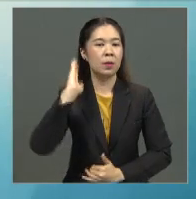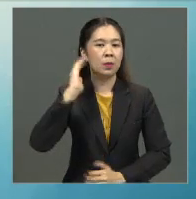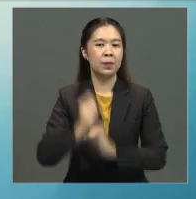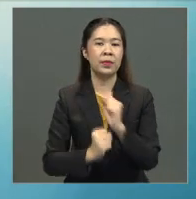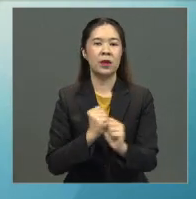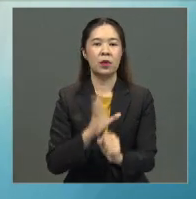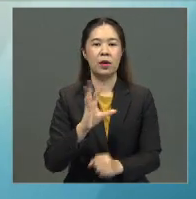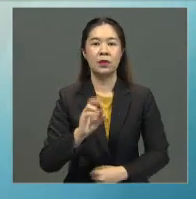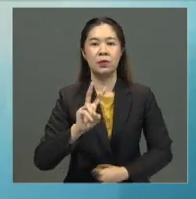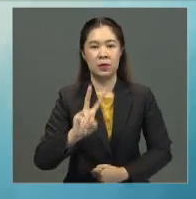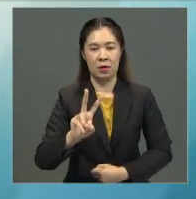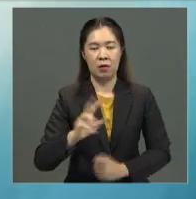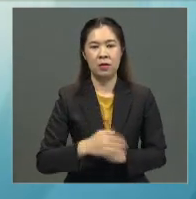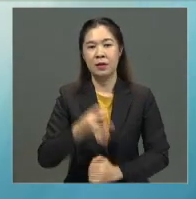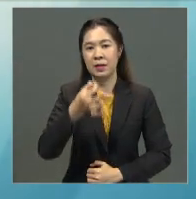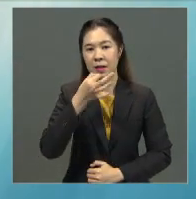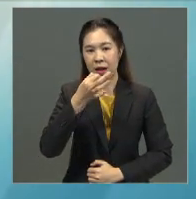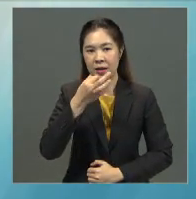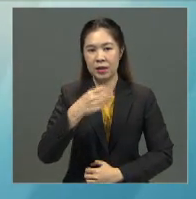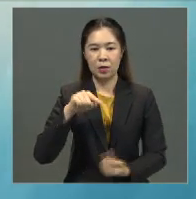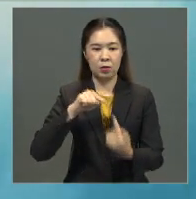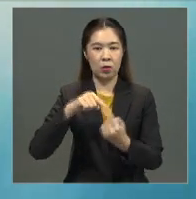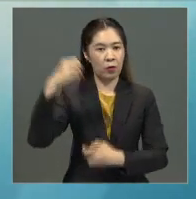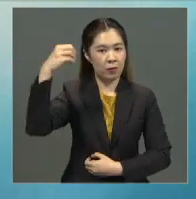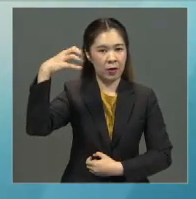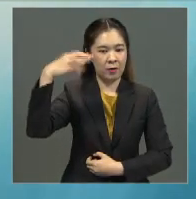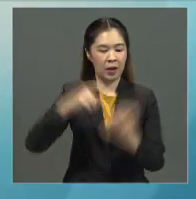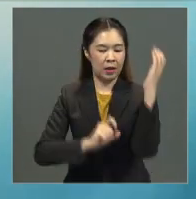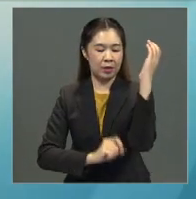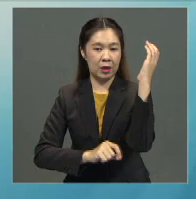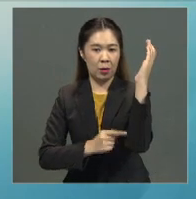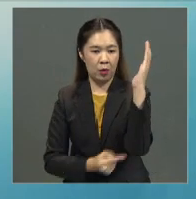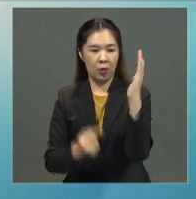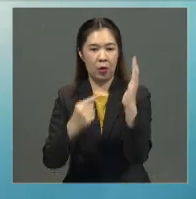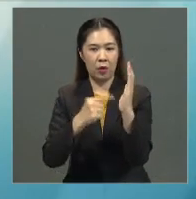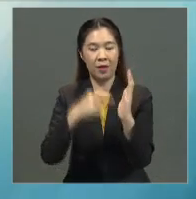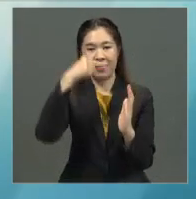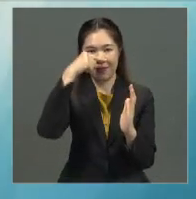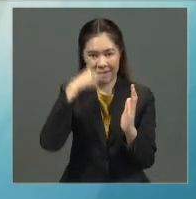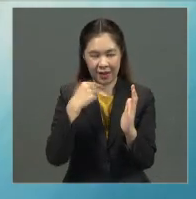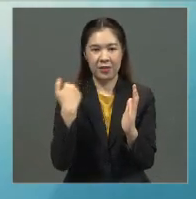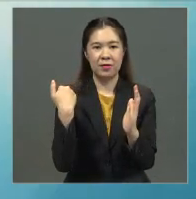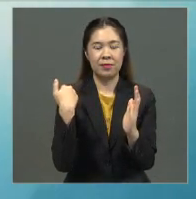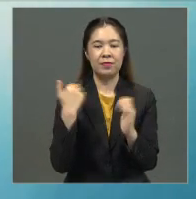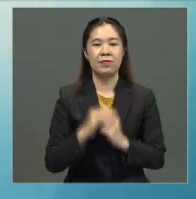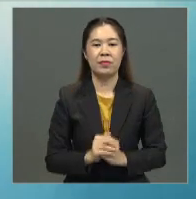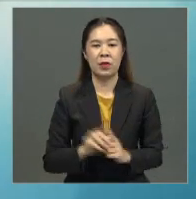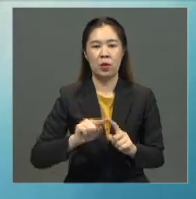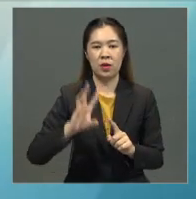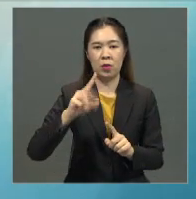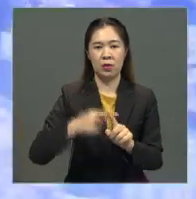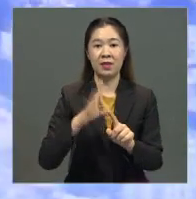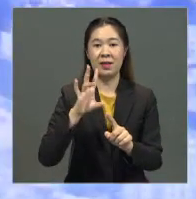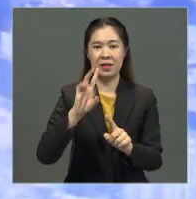อายุ52ปีค่ะมีอาชีพเป็นช่างไฟฟ้ากลับมาจากสิงคโปร์มาถึงไทยเมื่อ6กรกฎาคมช่วงแรกที่มาถึงเนี่